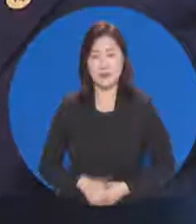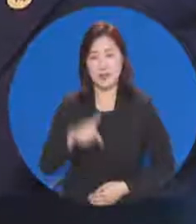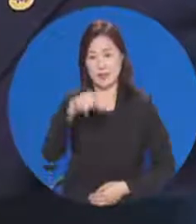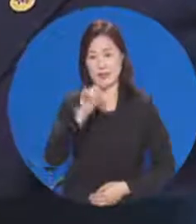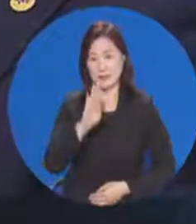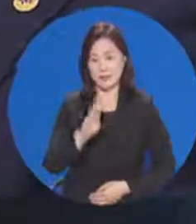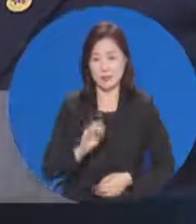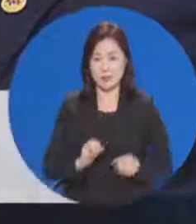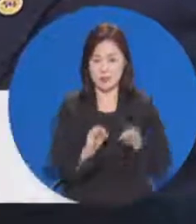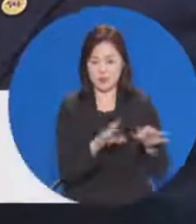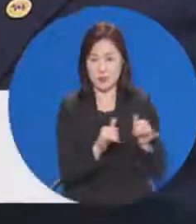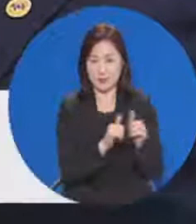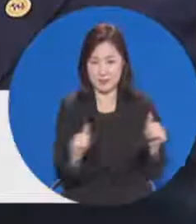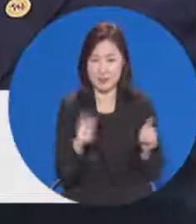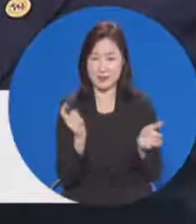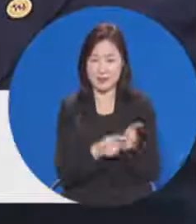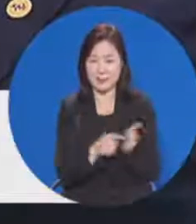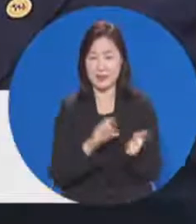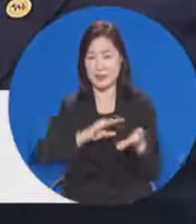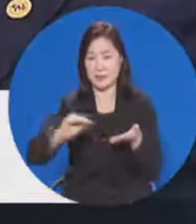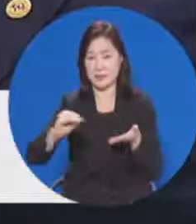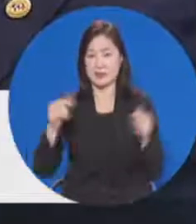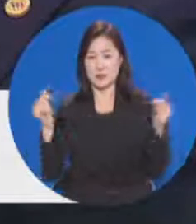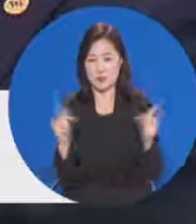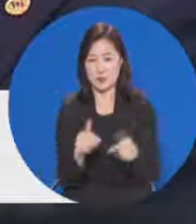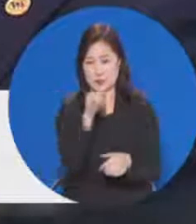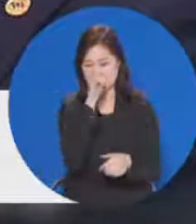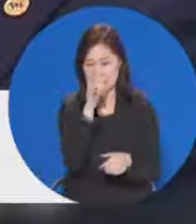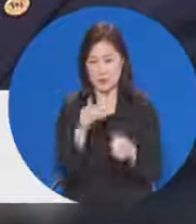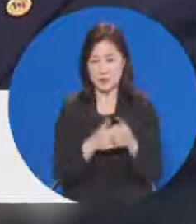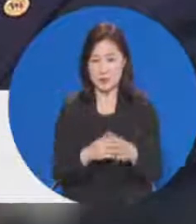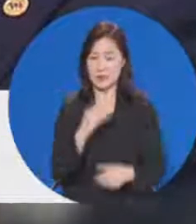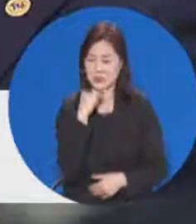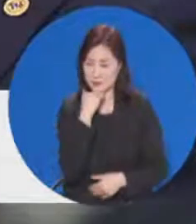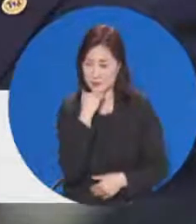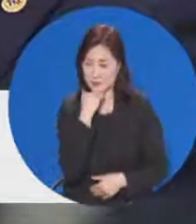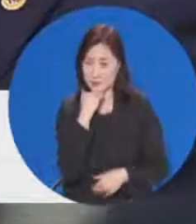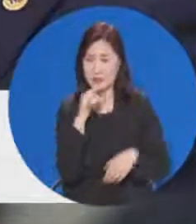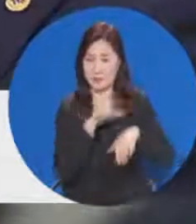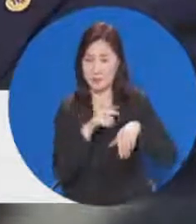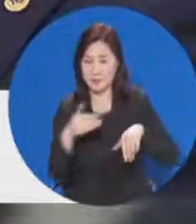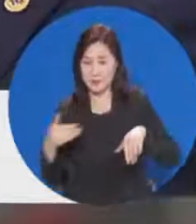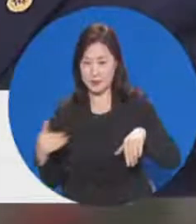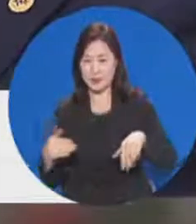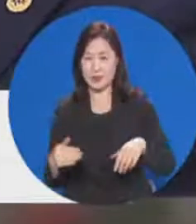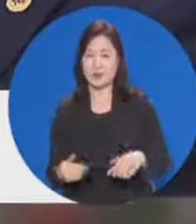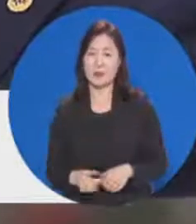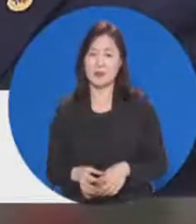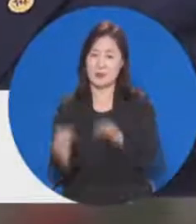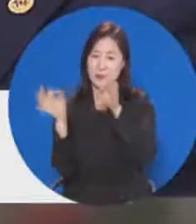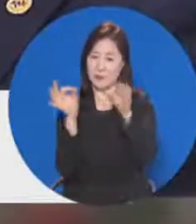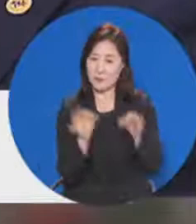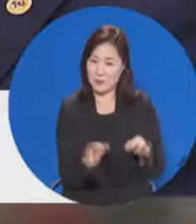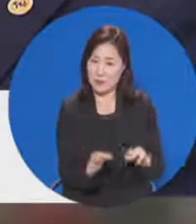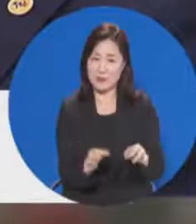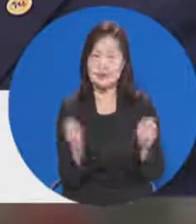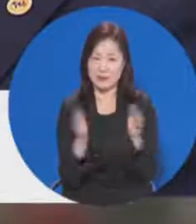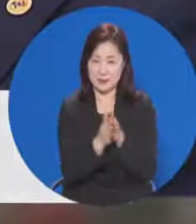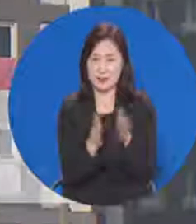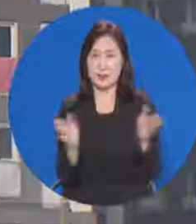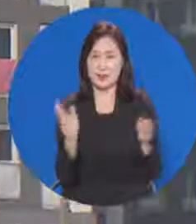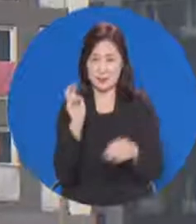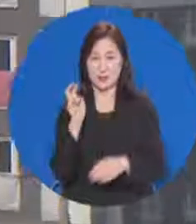지금 급하게 빠져나가는 그런 상황이라서 관망세가 지나고 나면 하락세로 접어들 수밖에